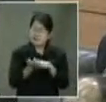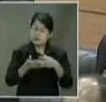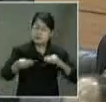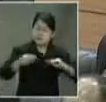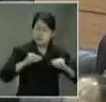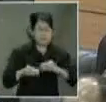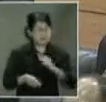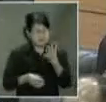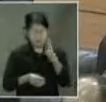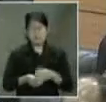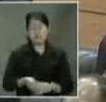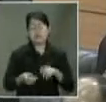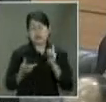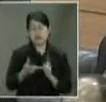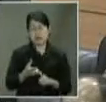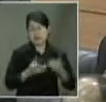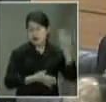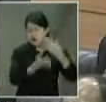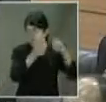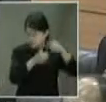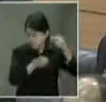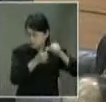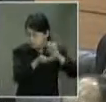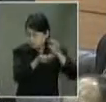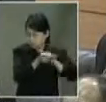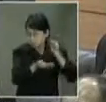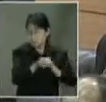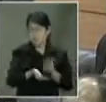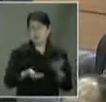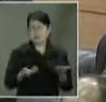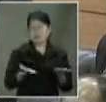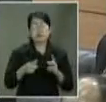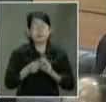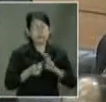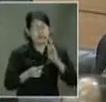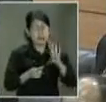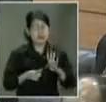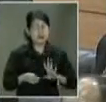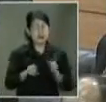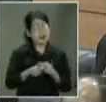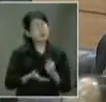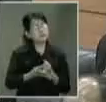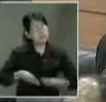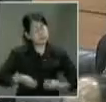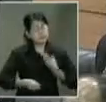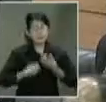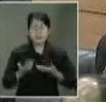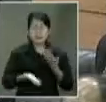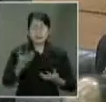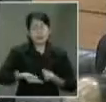3. ไม่ลืมอดีตหรือสิ่งที่ผ่านมา 4.ไม่รู้จักเสียสละไม่ละว